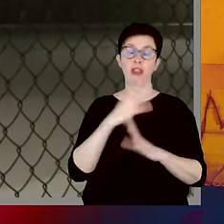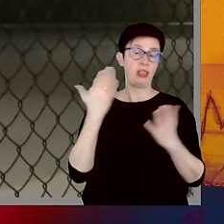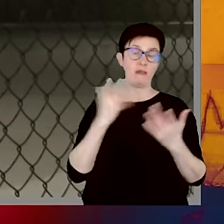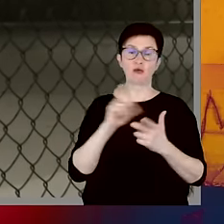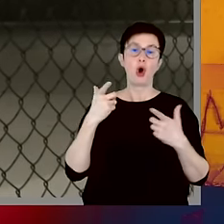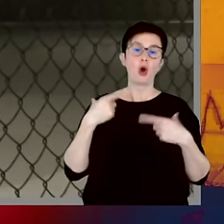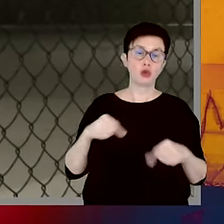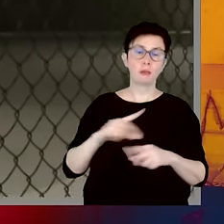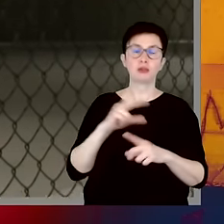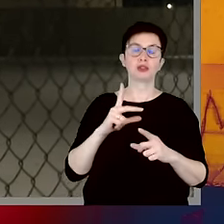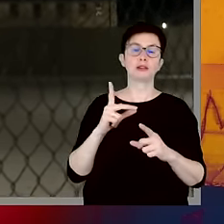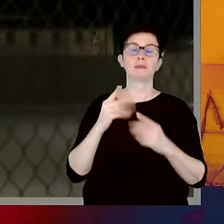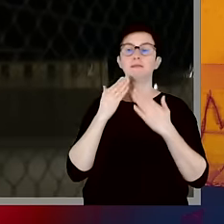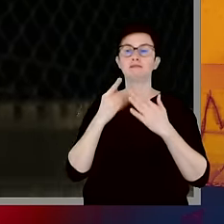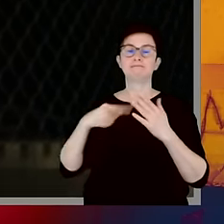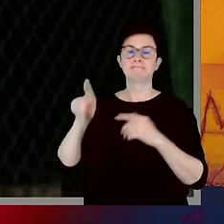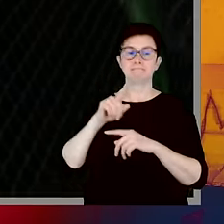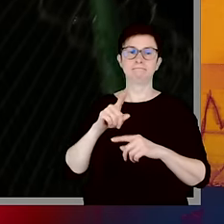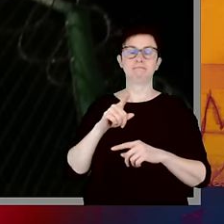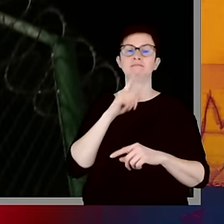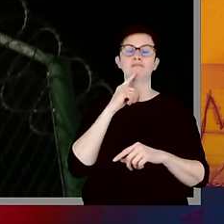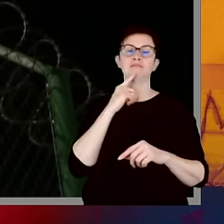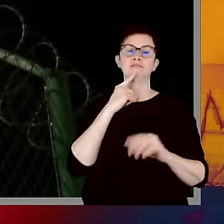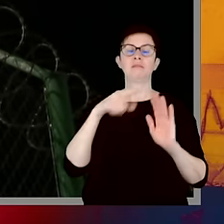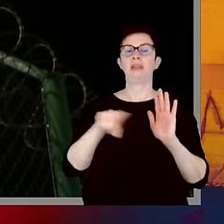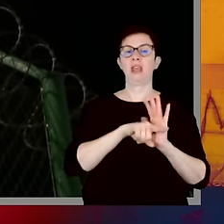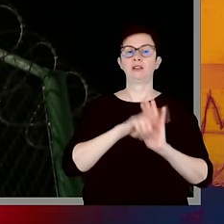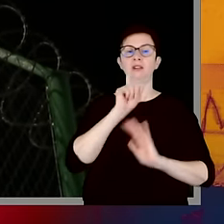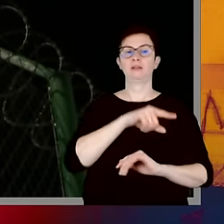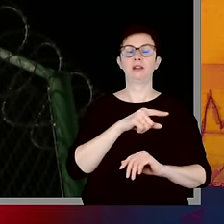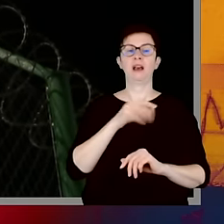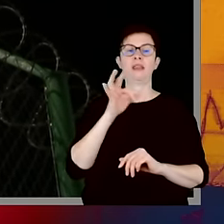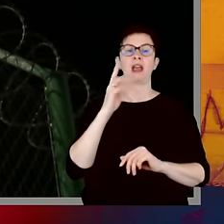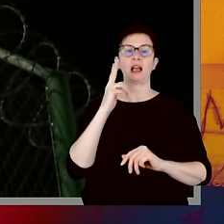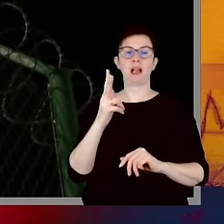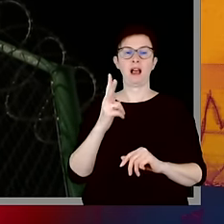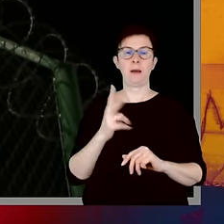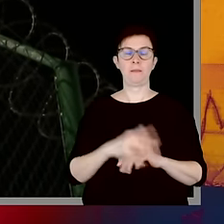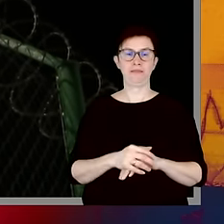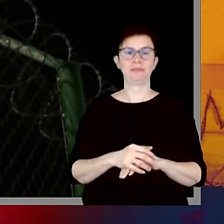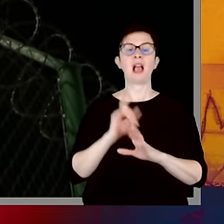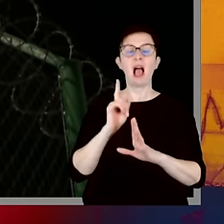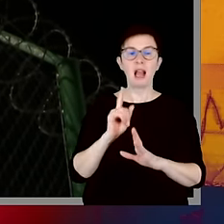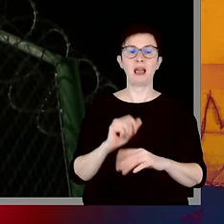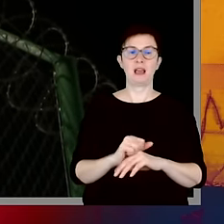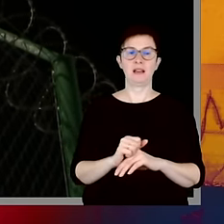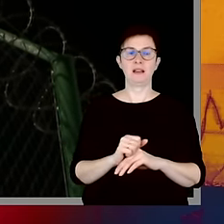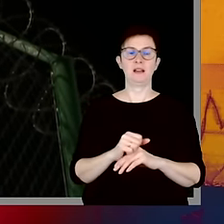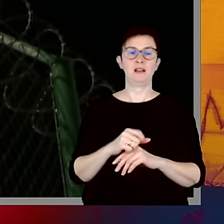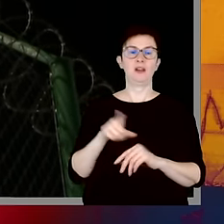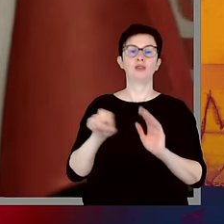swoich współpracowników, zanegować orzeczenie Trybunału Konstytucyjnego. Ale wracając do więźniów